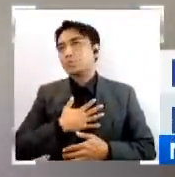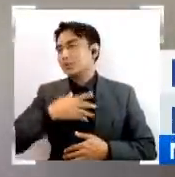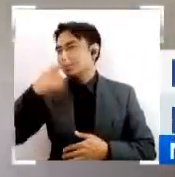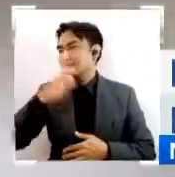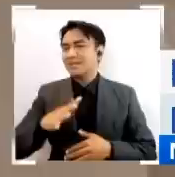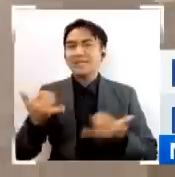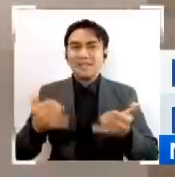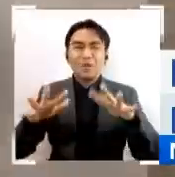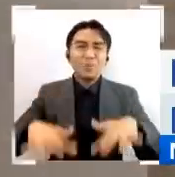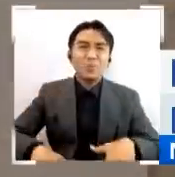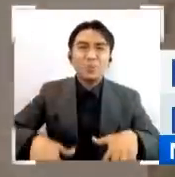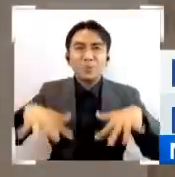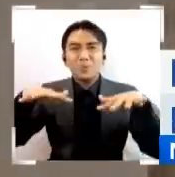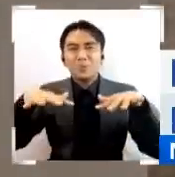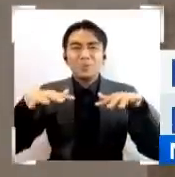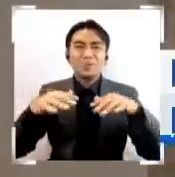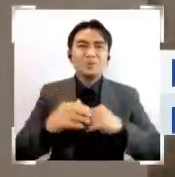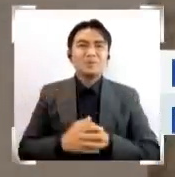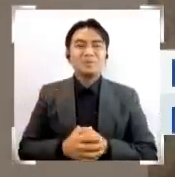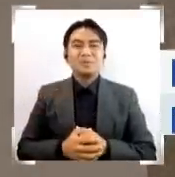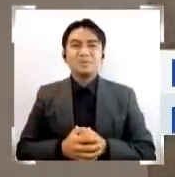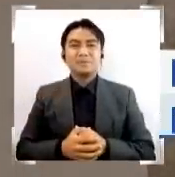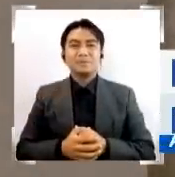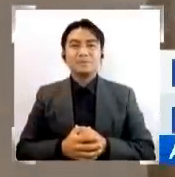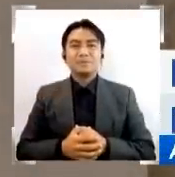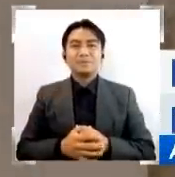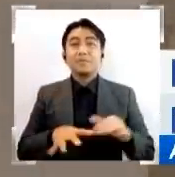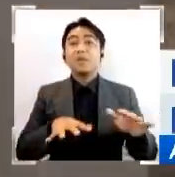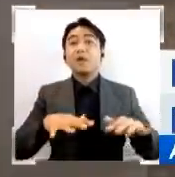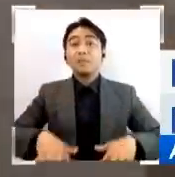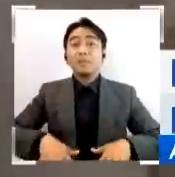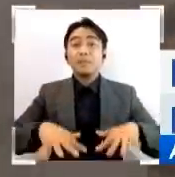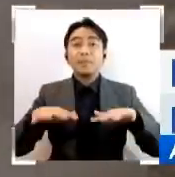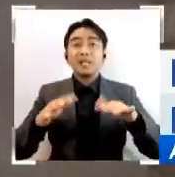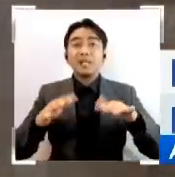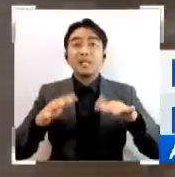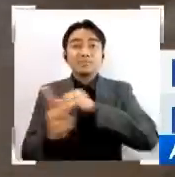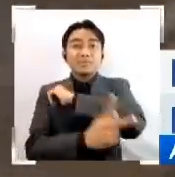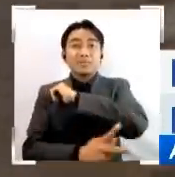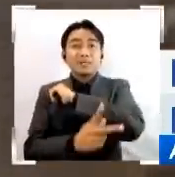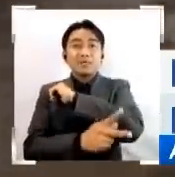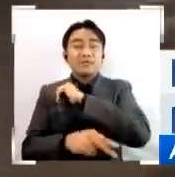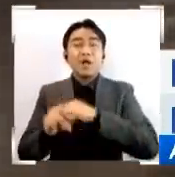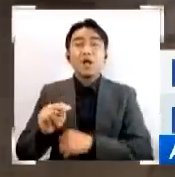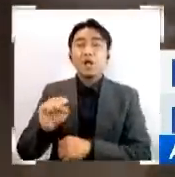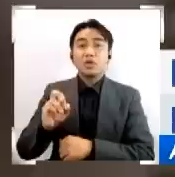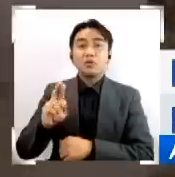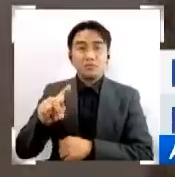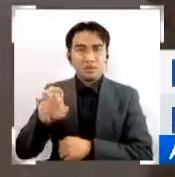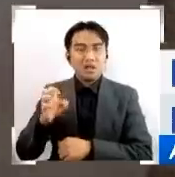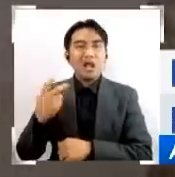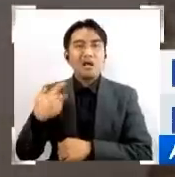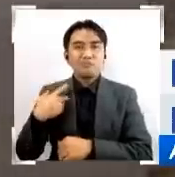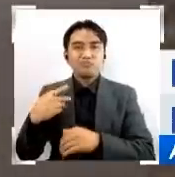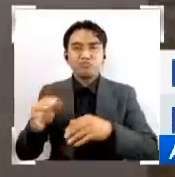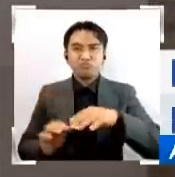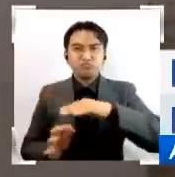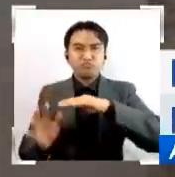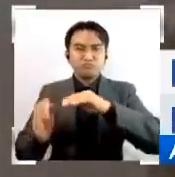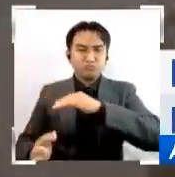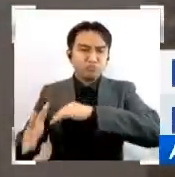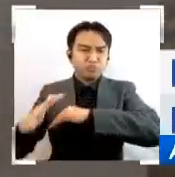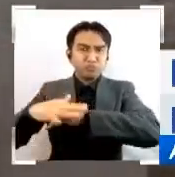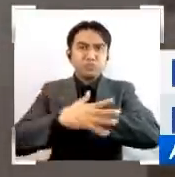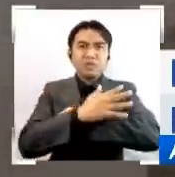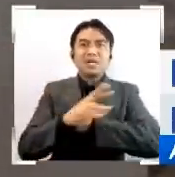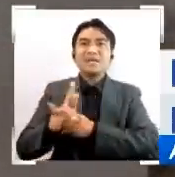naman. Binaha rin ang ilang probinsya sa norte dahil sa pag-apaw ng ilog. Ayon sa PAGASA, hanging habagat pa